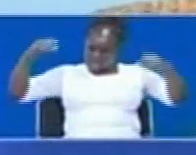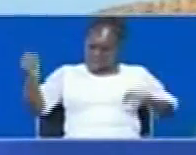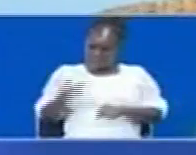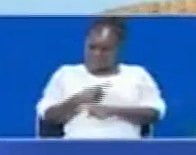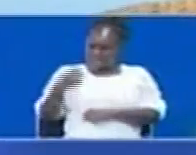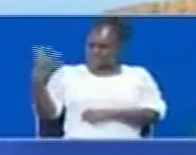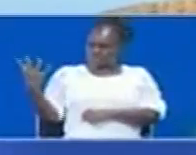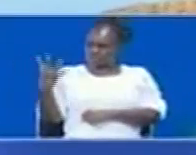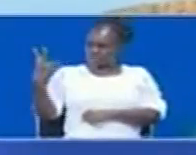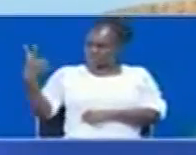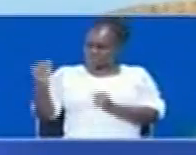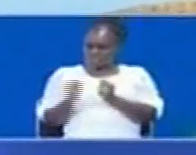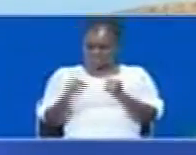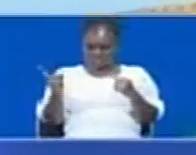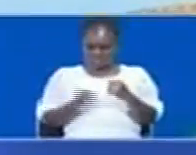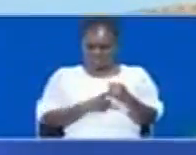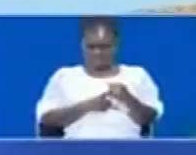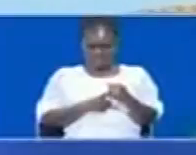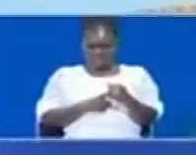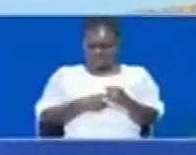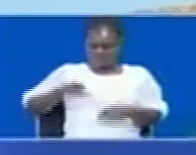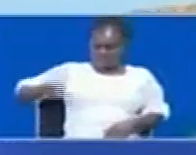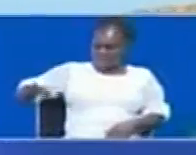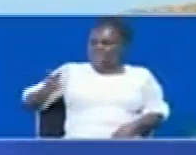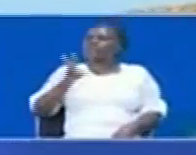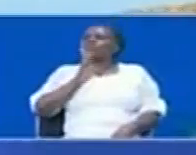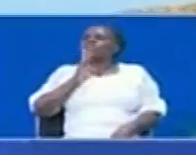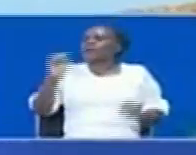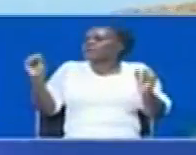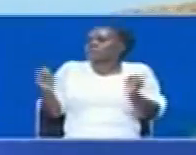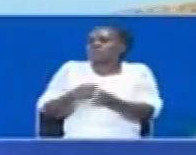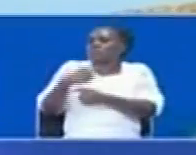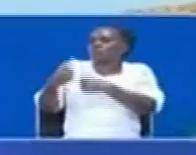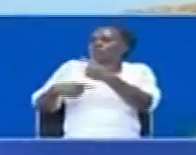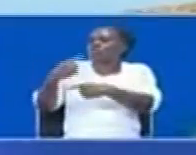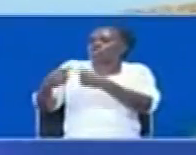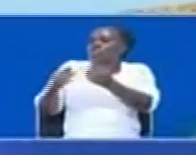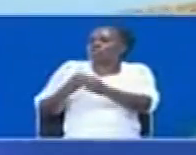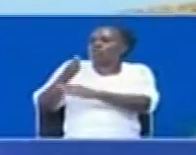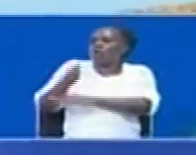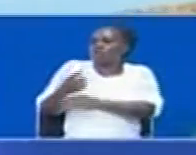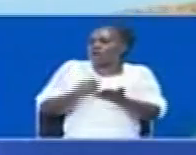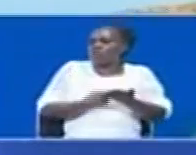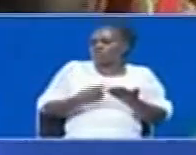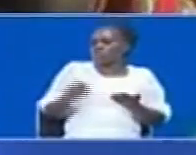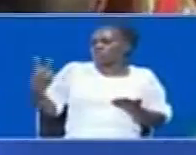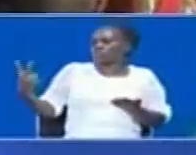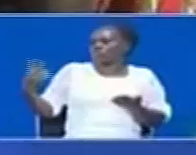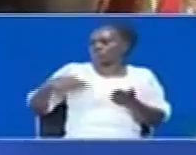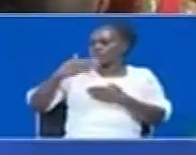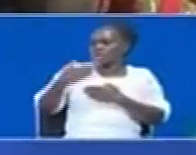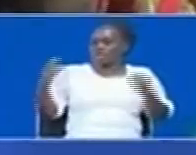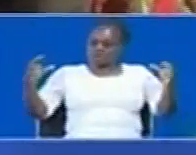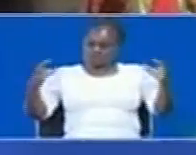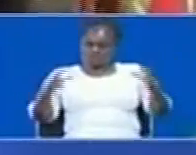mwaka 2016. Na wanasema maji yaliyosalia hayawezi kudumu kwa kipindi kinachozidi wiki 2 zijazo.